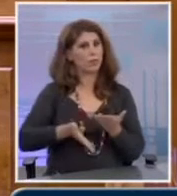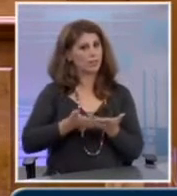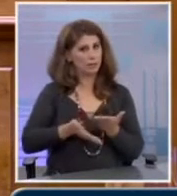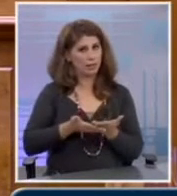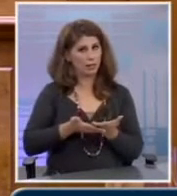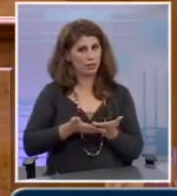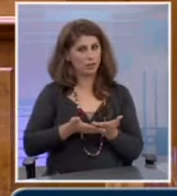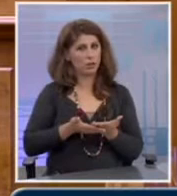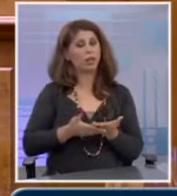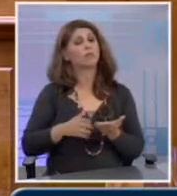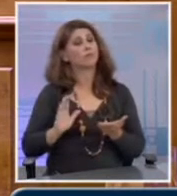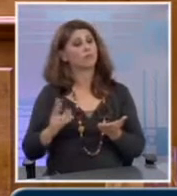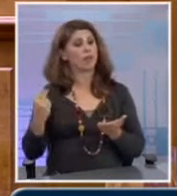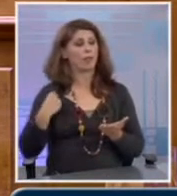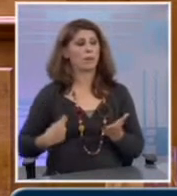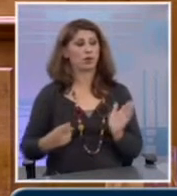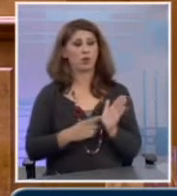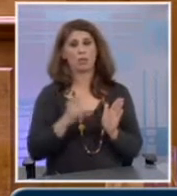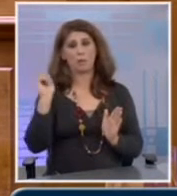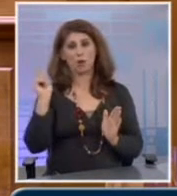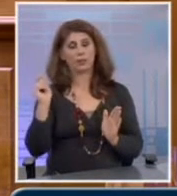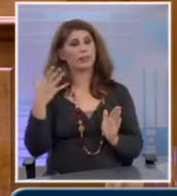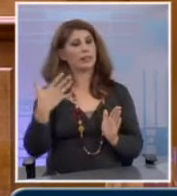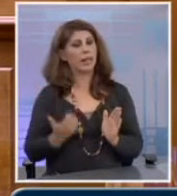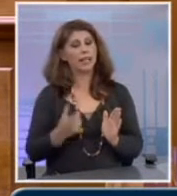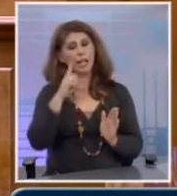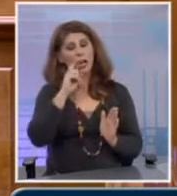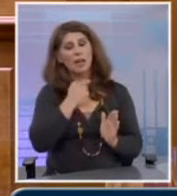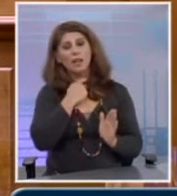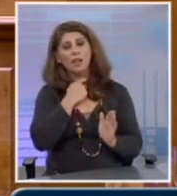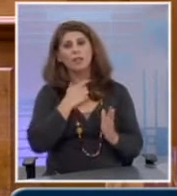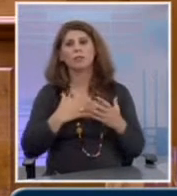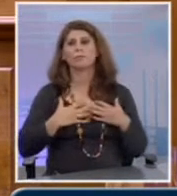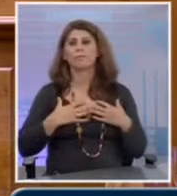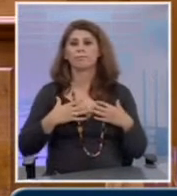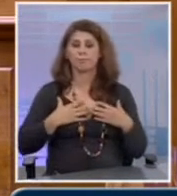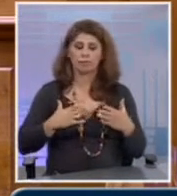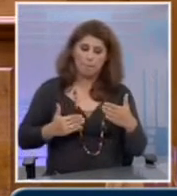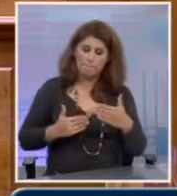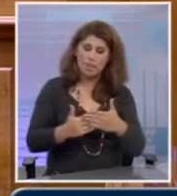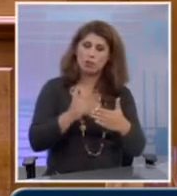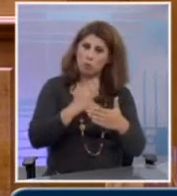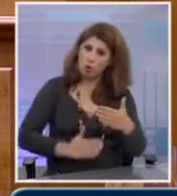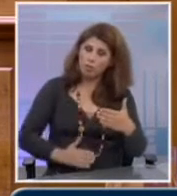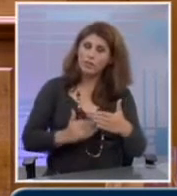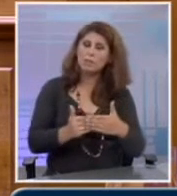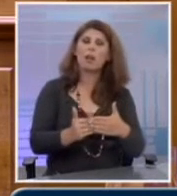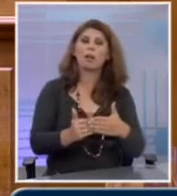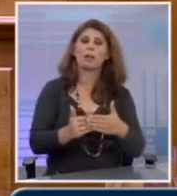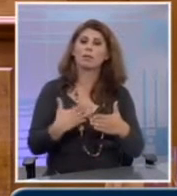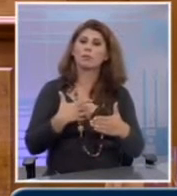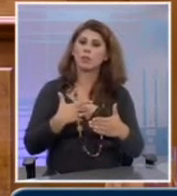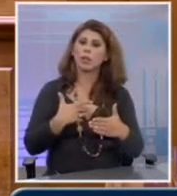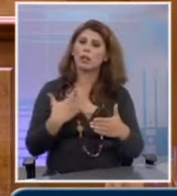του, ώστε και η δημοσιονομική πολιτική να αποκτήσει τις αναγκαίες ανάσες μεσοπρόθεσμα, αλλά και να εμπεδοθεί